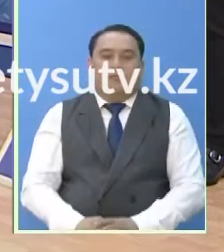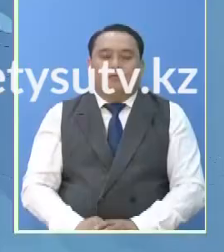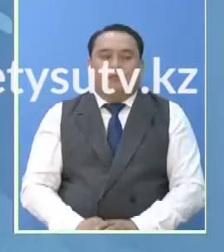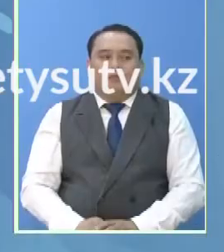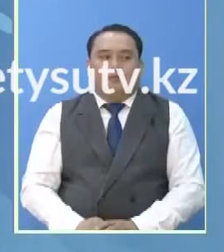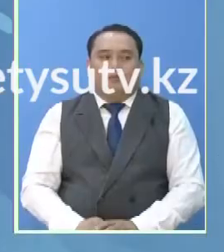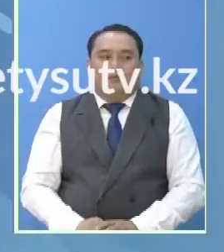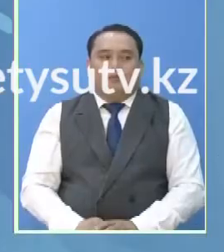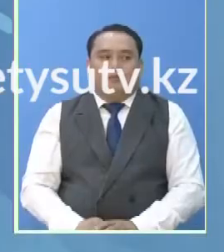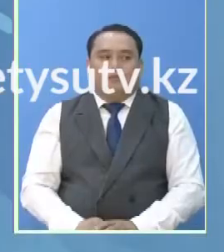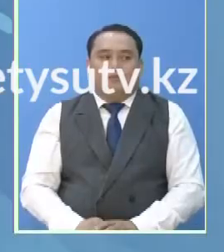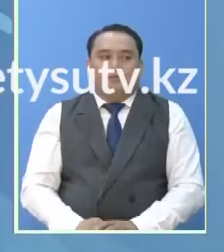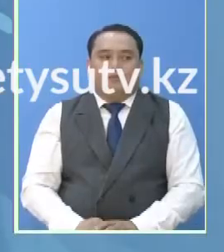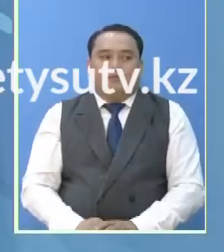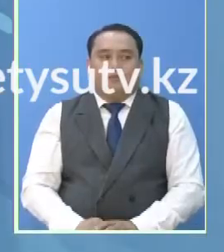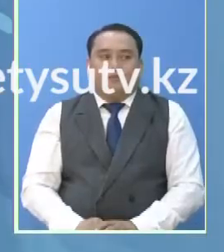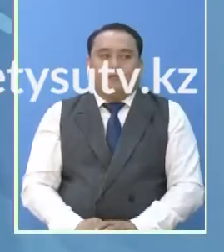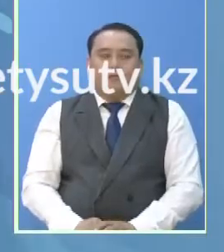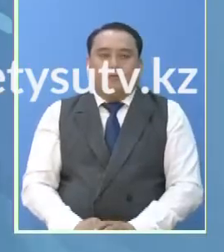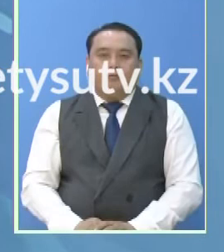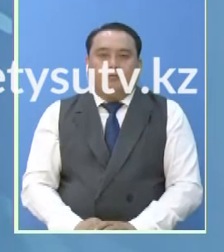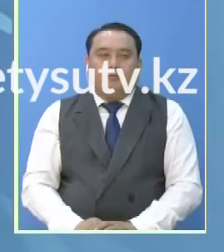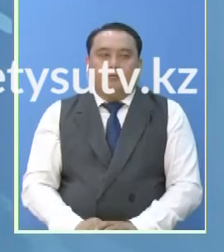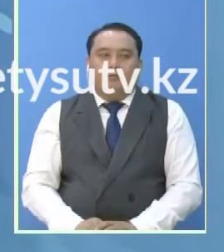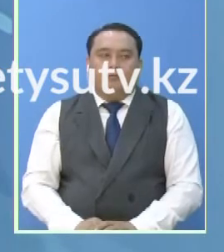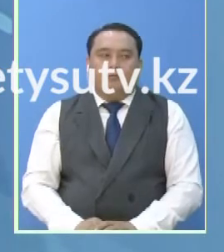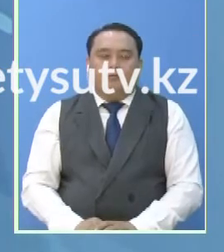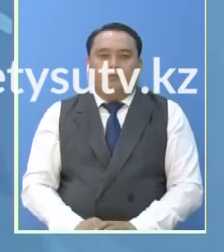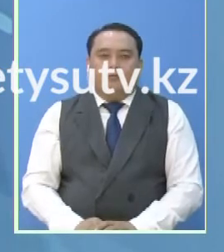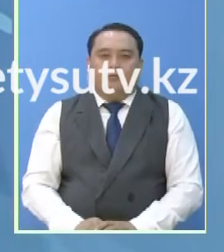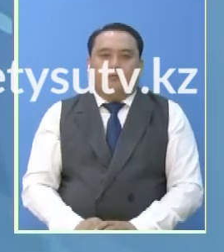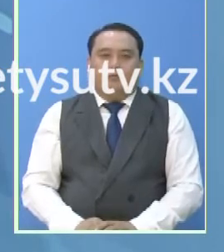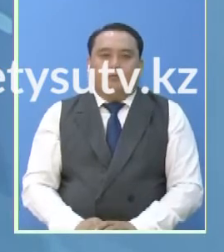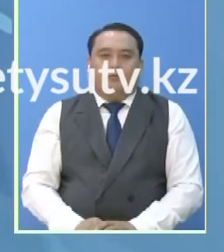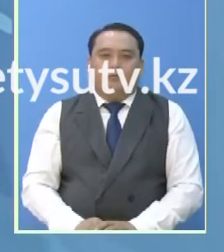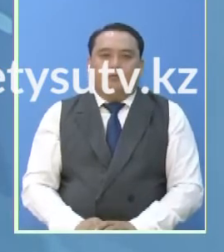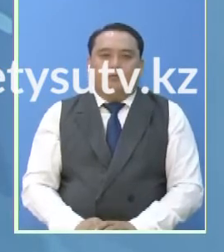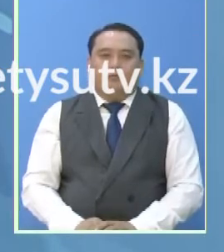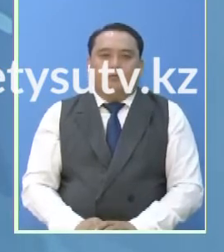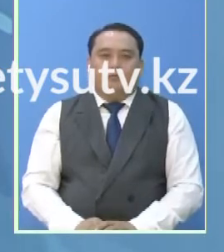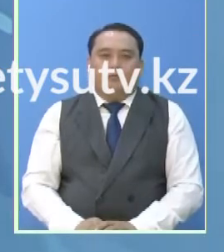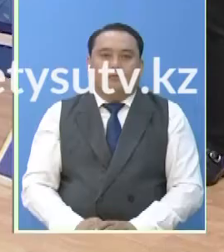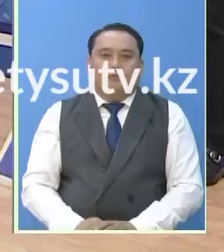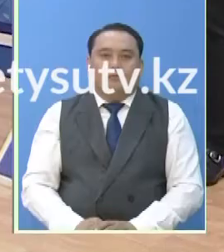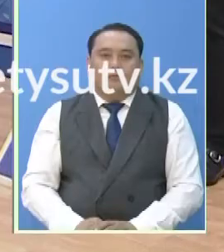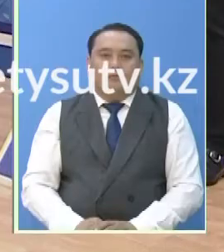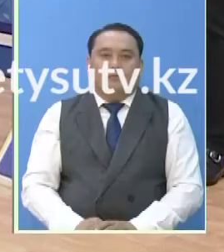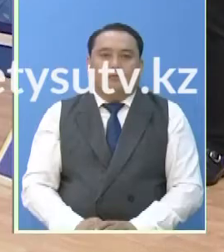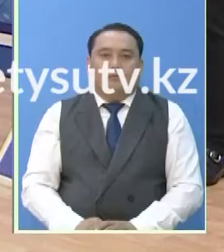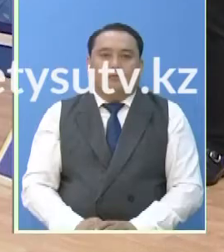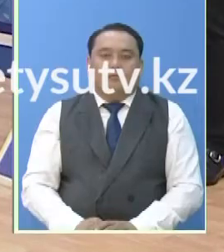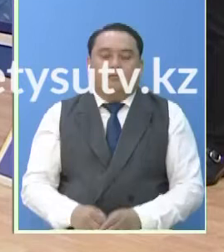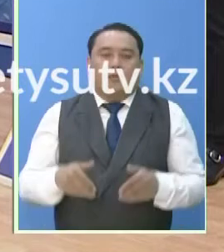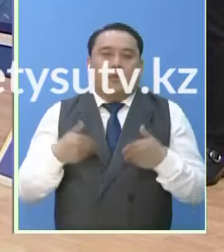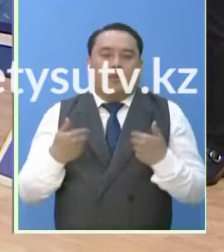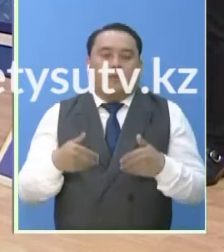жерден сөзіңізді бөлуге тура келіп тұр, себебі бізге хабарласқан тағы бір көрерменіміз бар екен, байланысқа болсайық. Қайырлы кеш көрермен, байланыстасыз. Біз сіздің докторыңыз. Ассалаумағалейкум. Ва алейкум